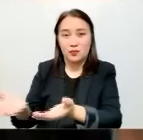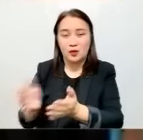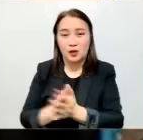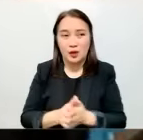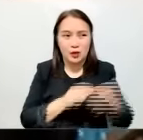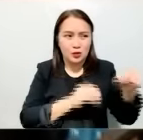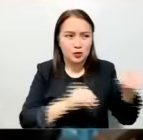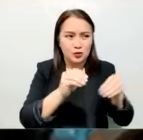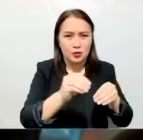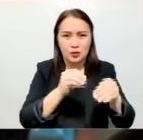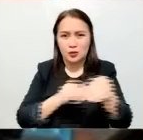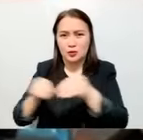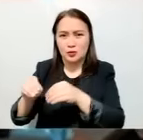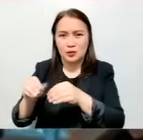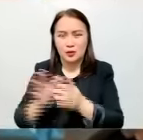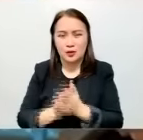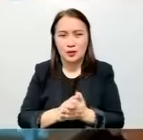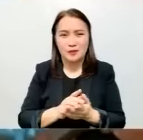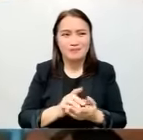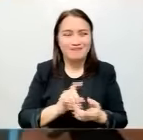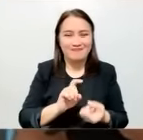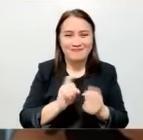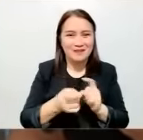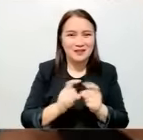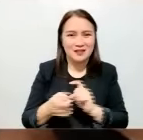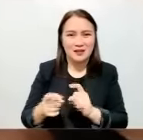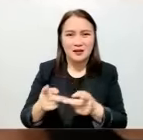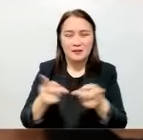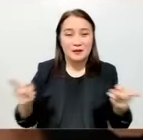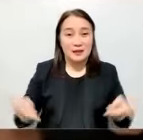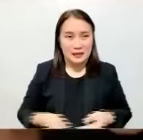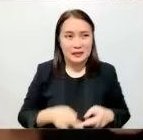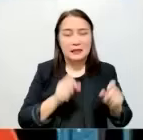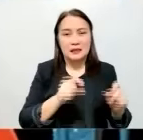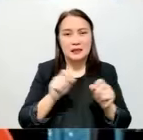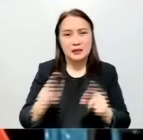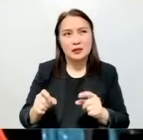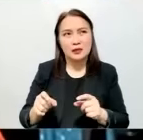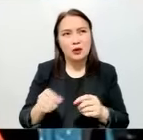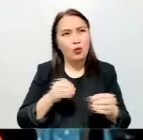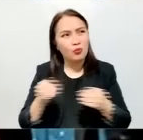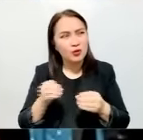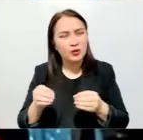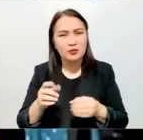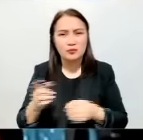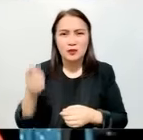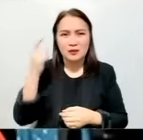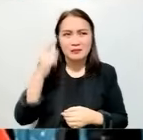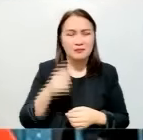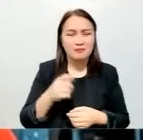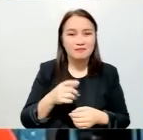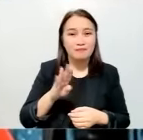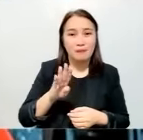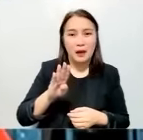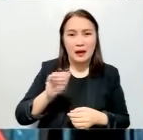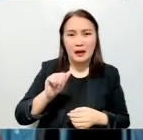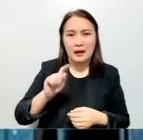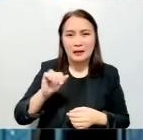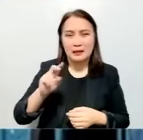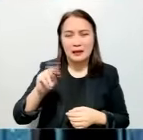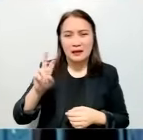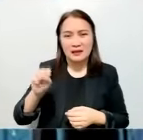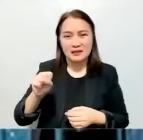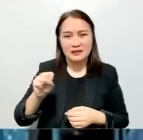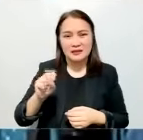ng lugar si Diam para magtago at magtulak. Ang area of operation nito, Batasan, Fairview, nakarating din siya ng Novaliches,